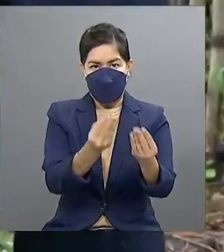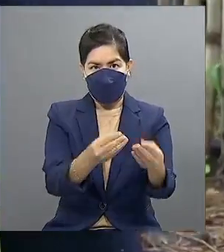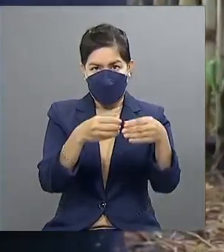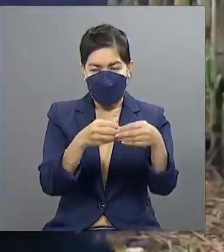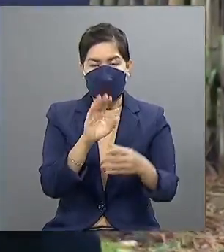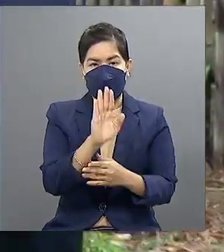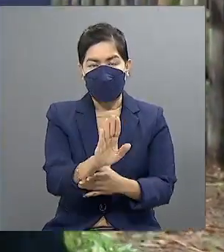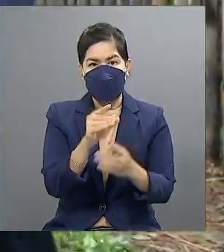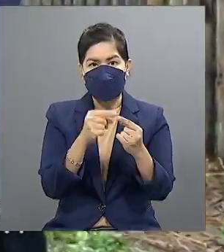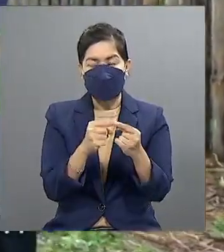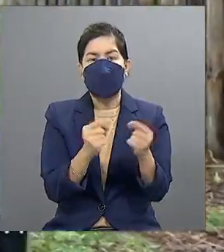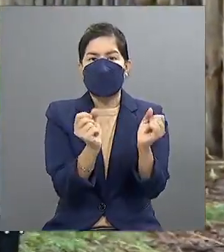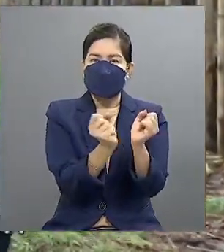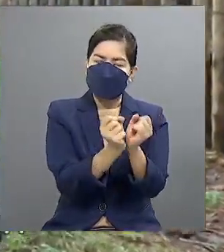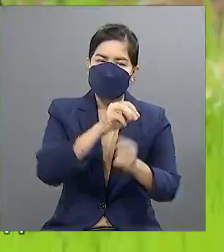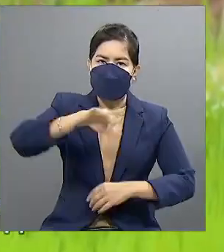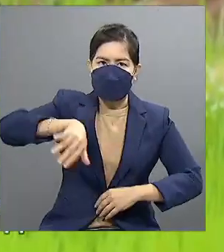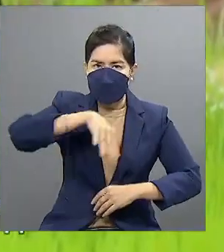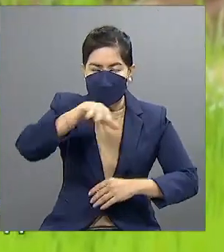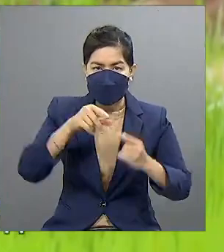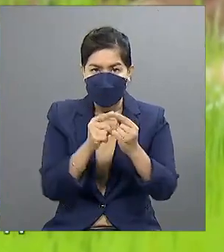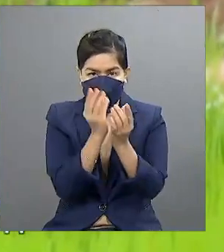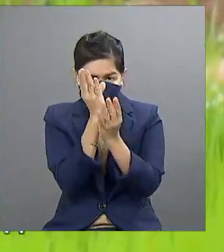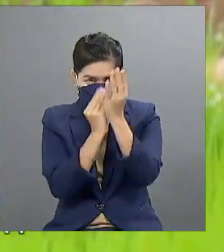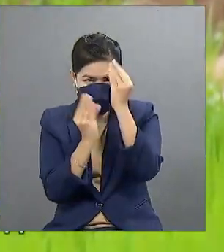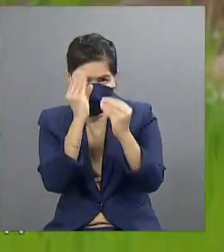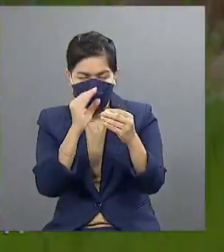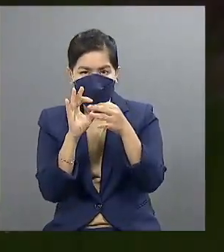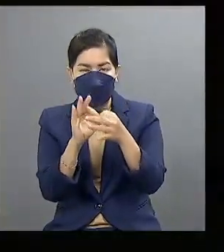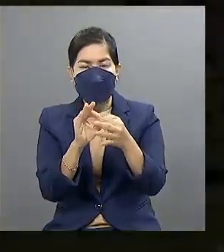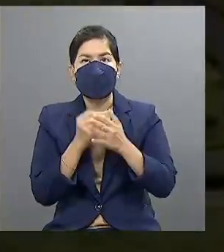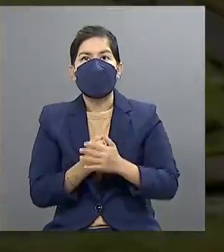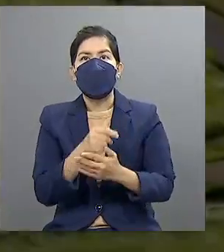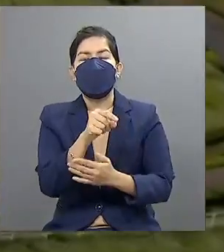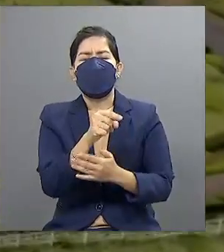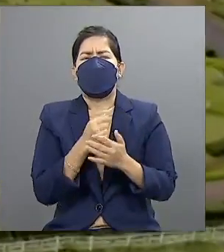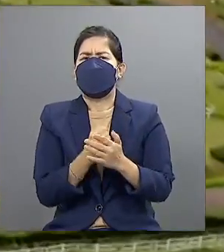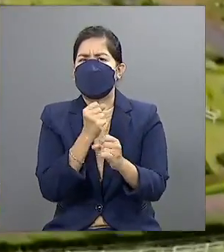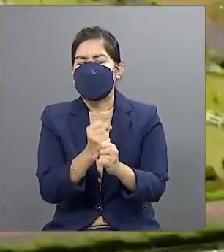พด้านเกษตรด้านปศุสัตว์ในเมื่อเขาพ้นโทษไปแล้วเขาจะได้มีงานทำไม่กระทำผิดอีก